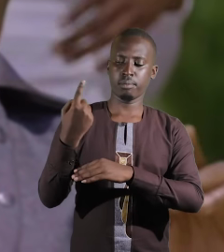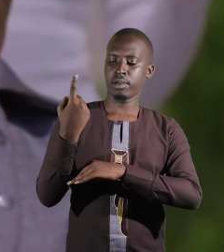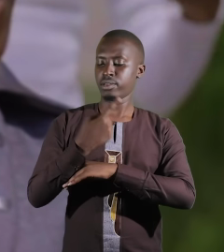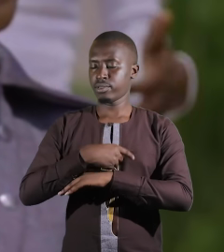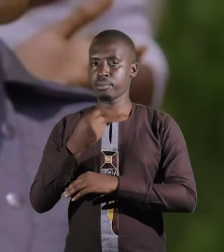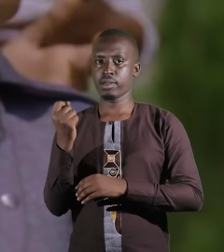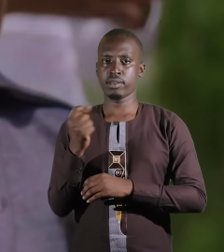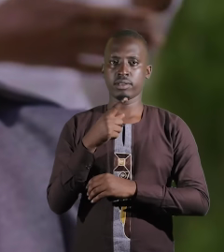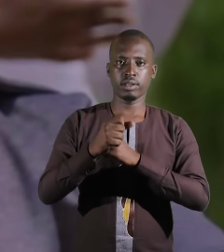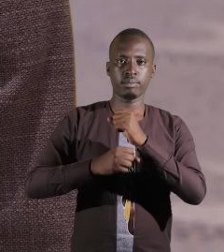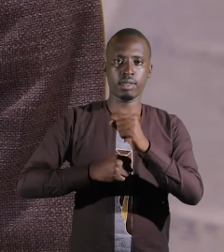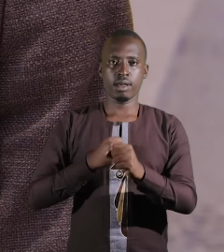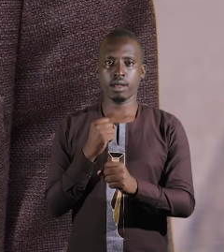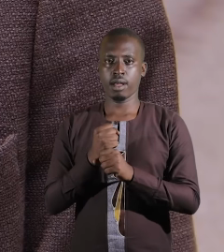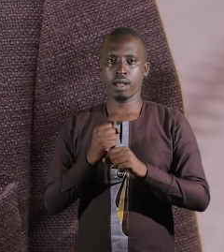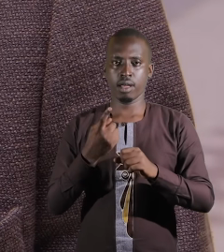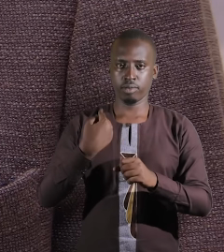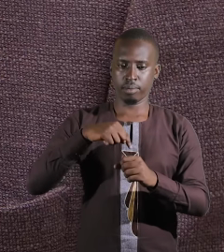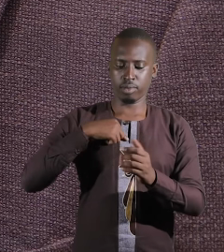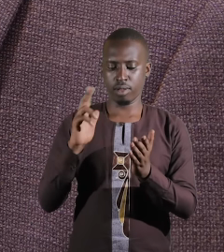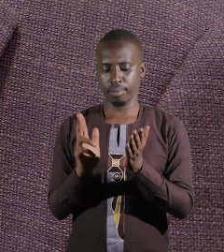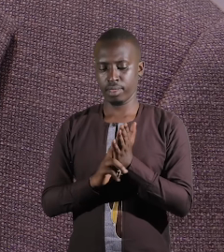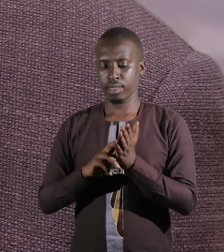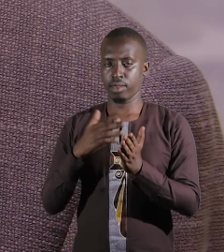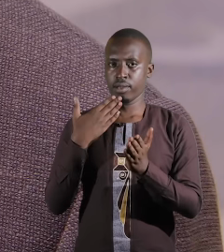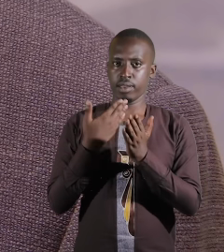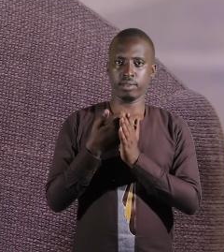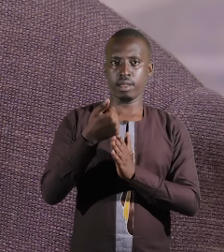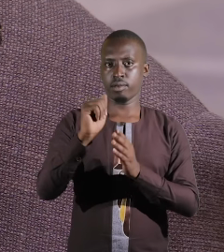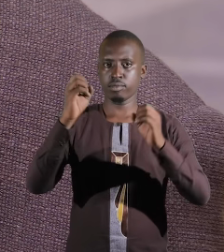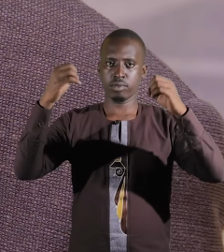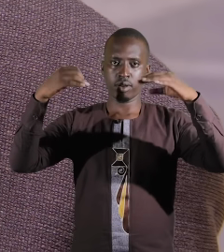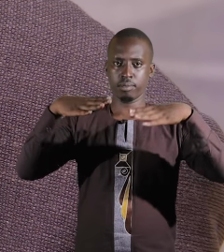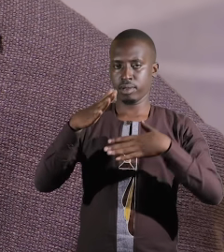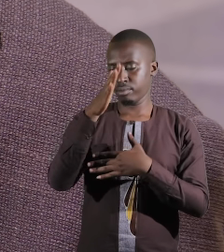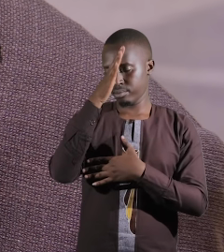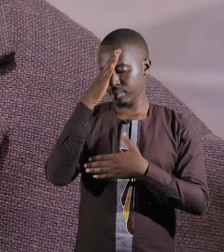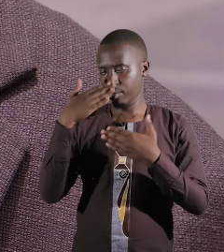Amen.